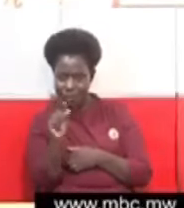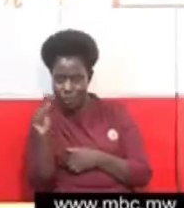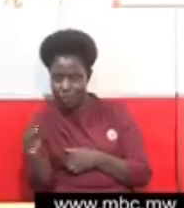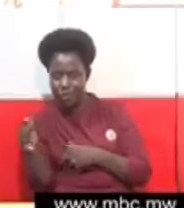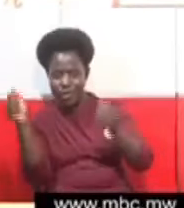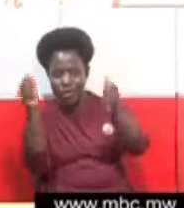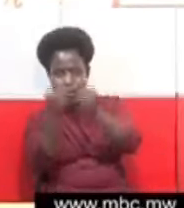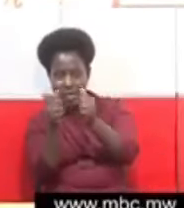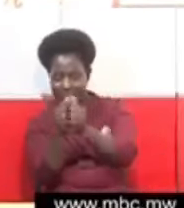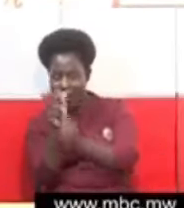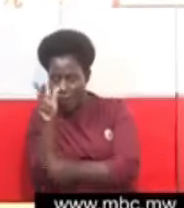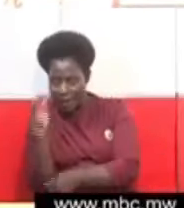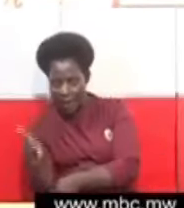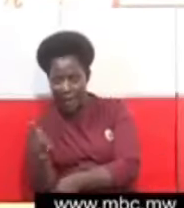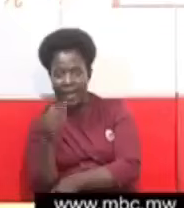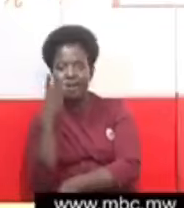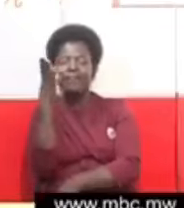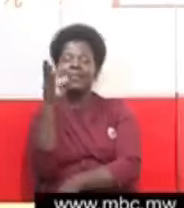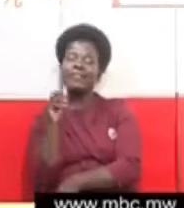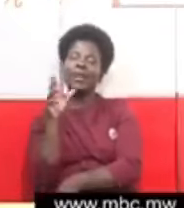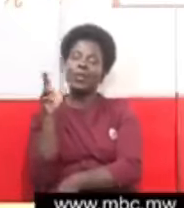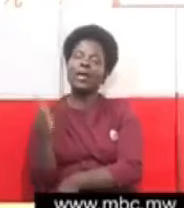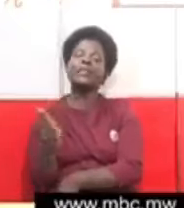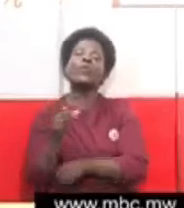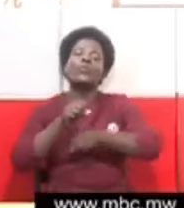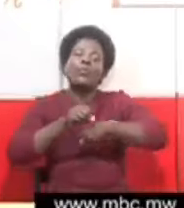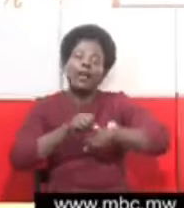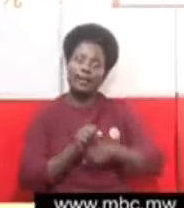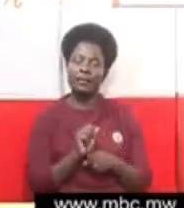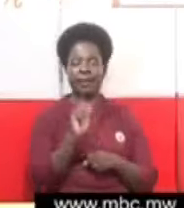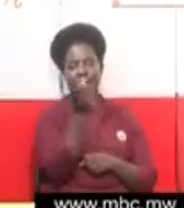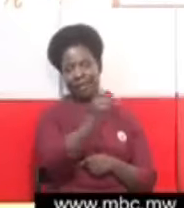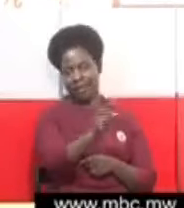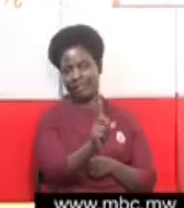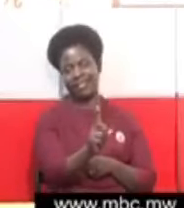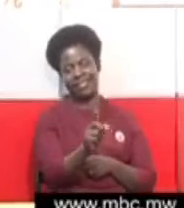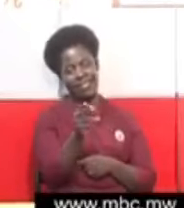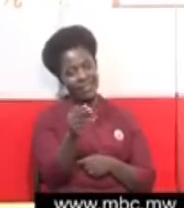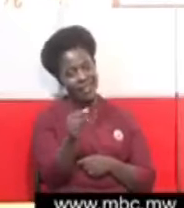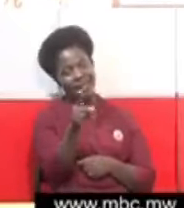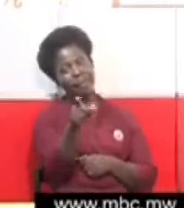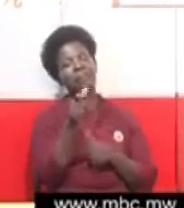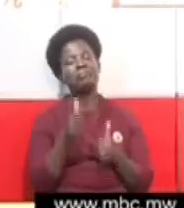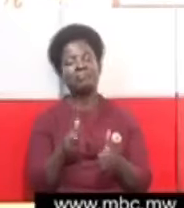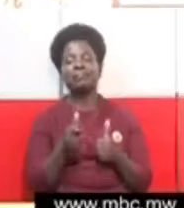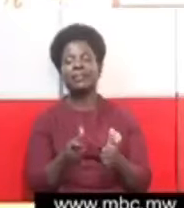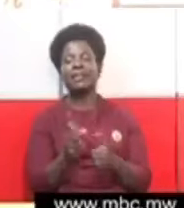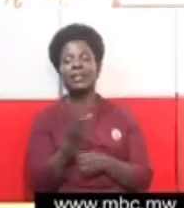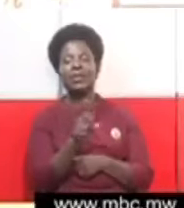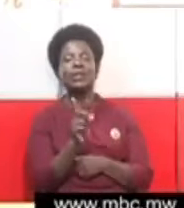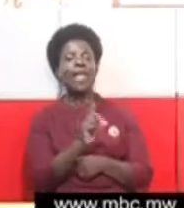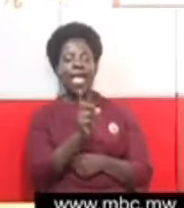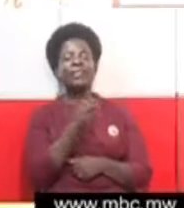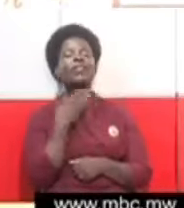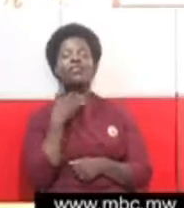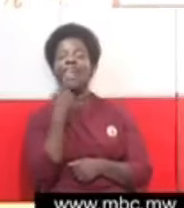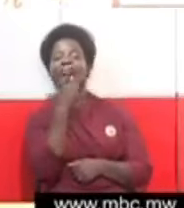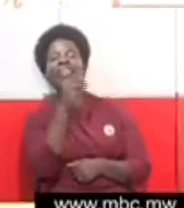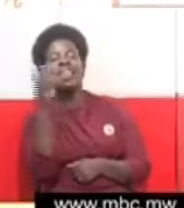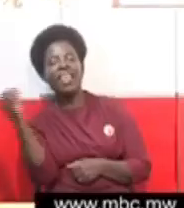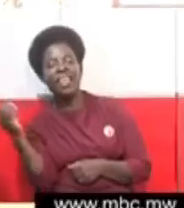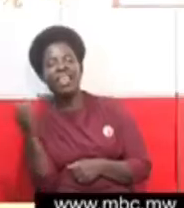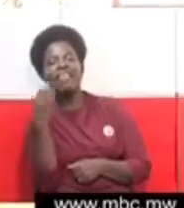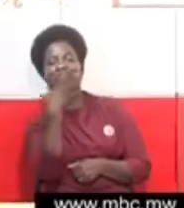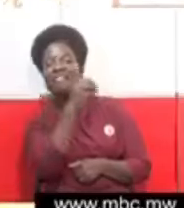kwacha wa ma 50 kwacha ni ndrama tuzololedwa ndizovomerezeka osati ukamayankhula kwa anthu zingoti ayi ma 500 oka pa